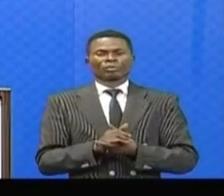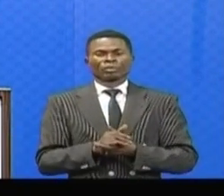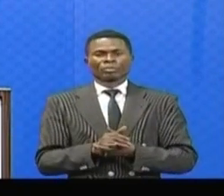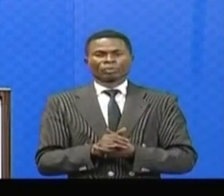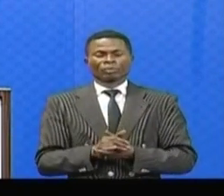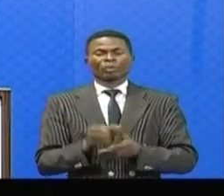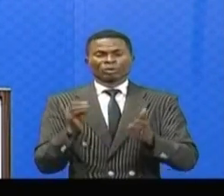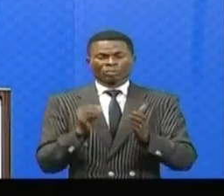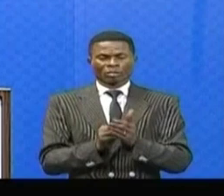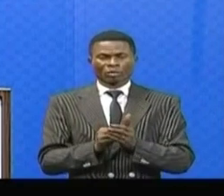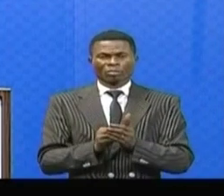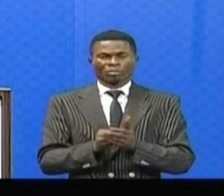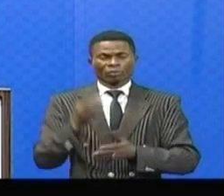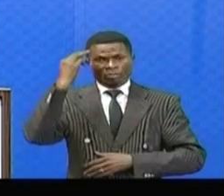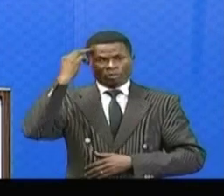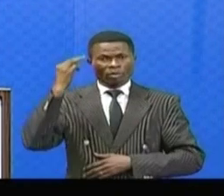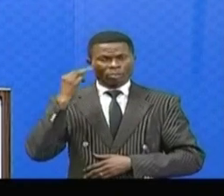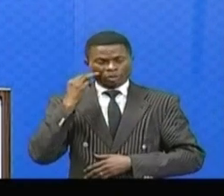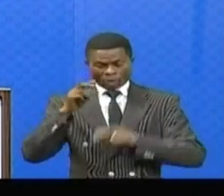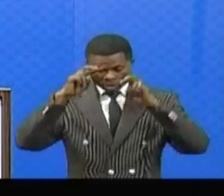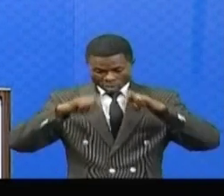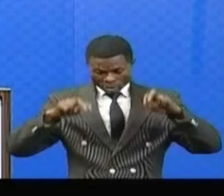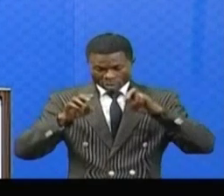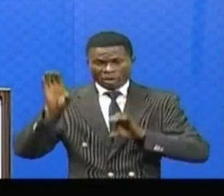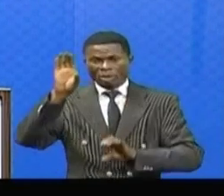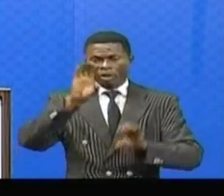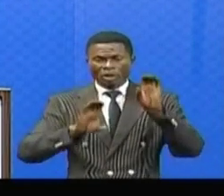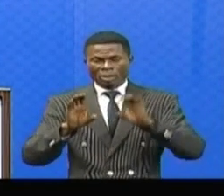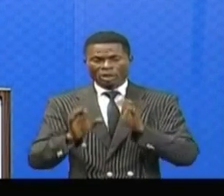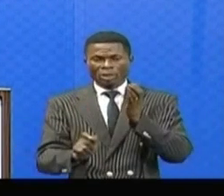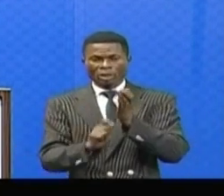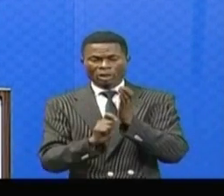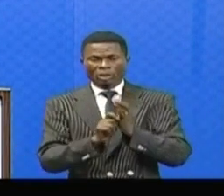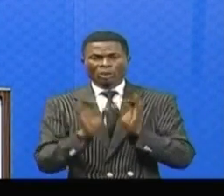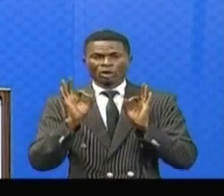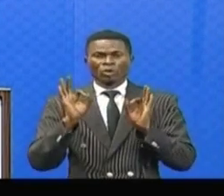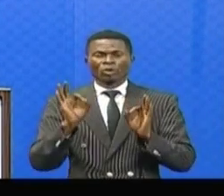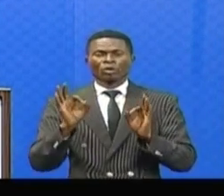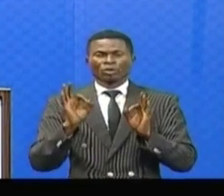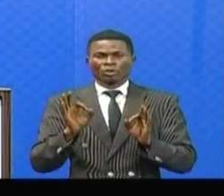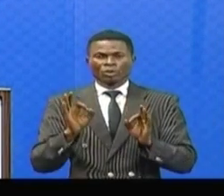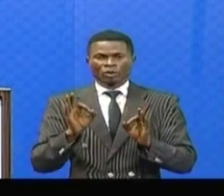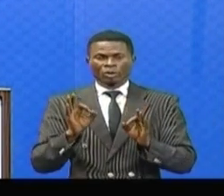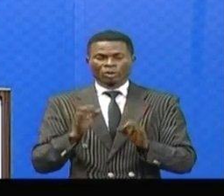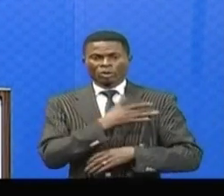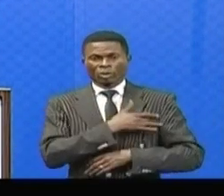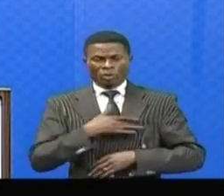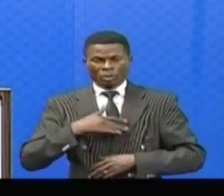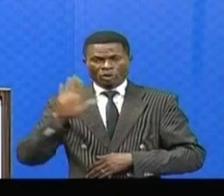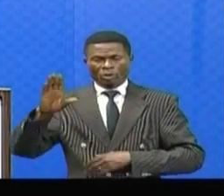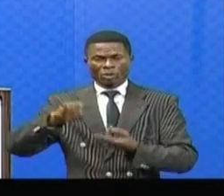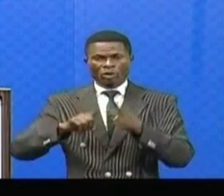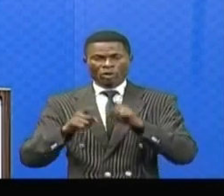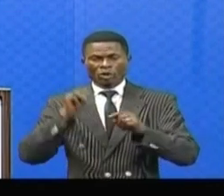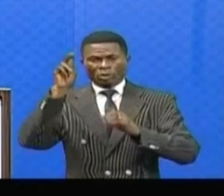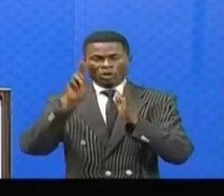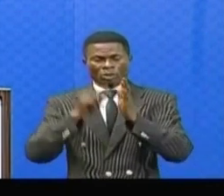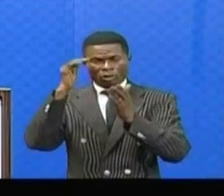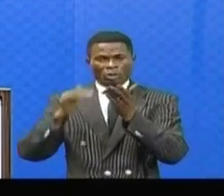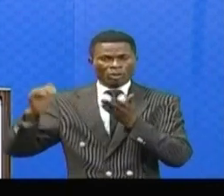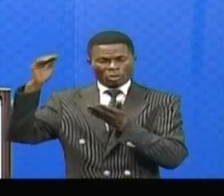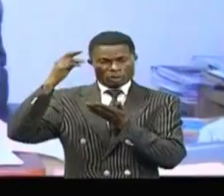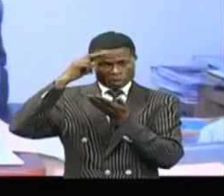son tour, le ministre de la Recherche scientifique et innovation technologique, au nom de son collègue de l'enseignement supérieur